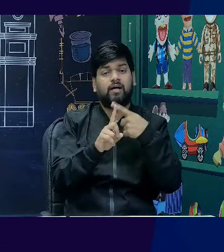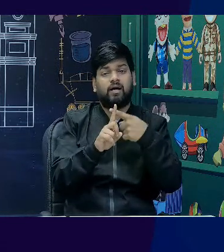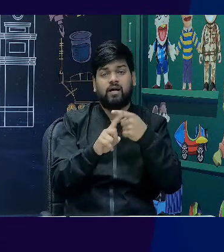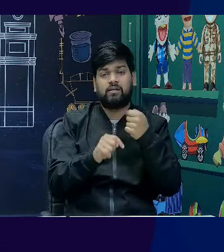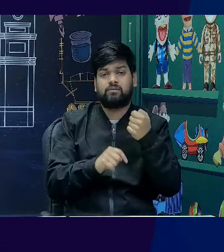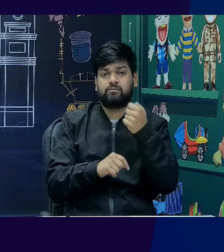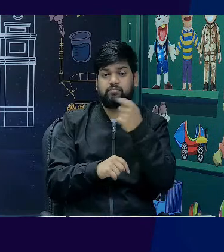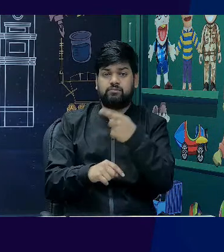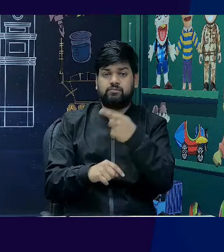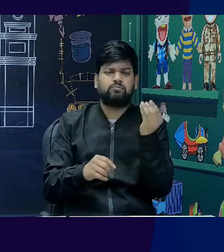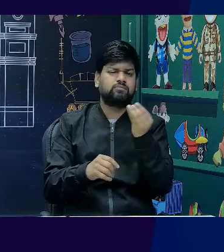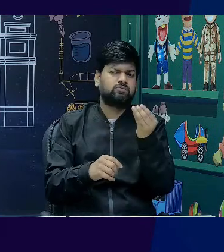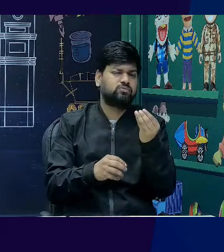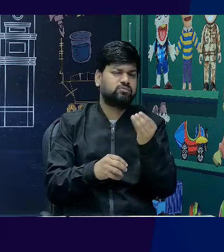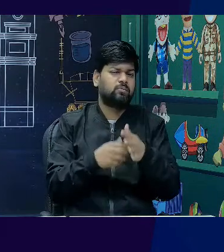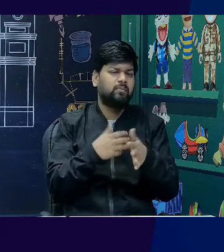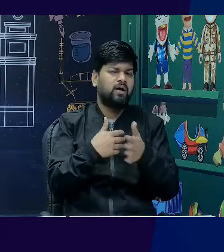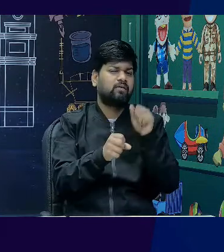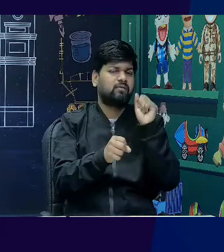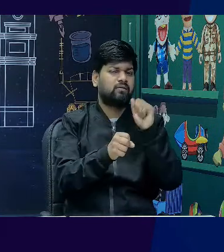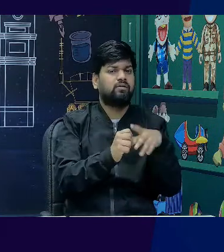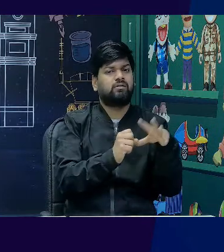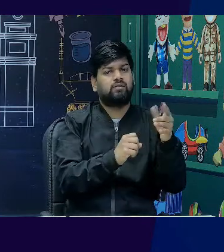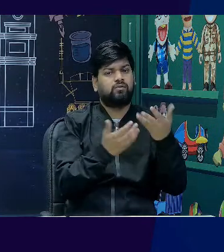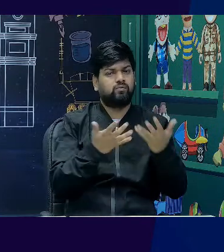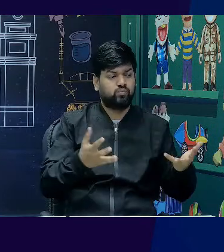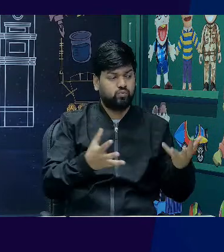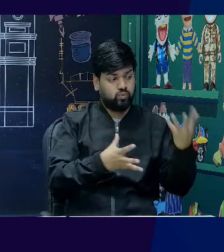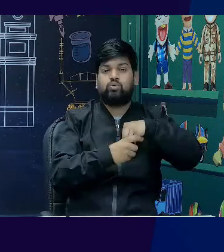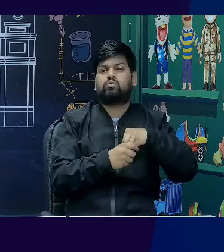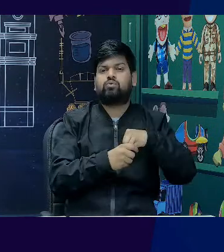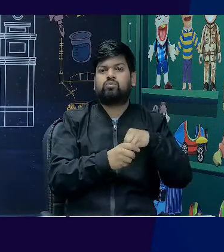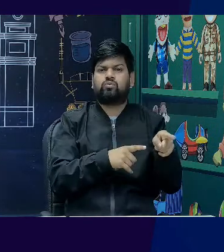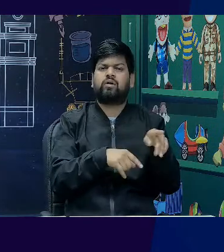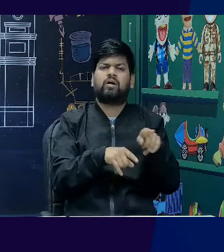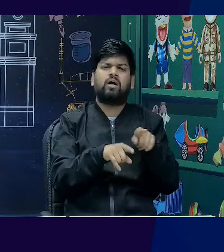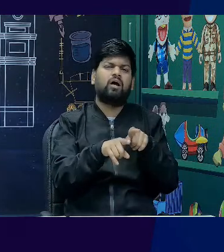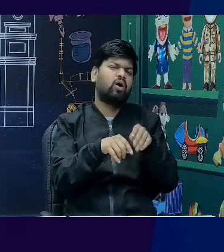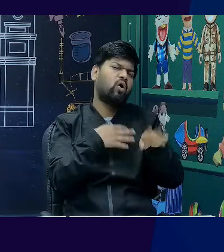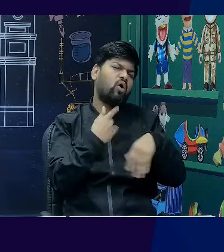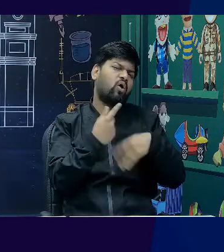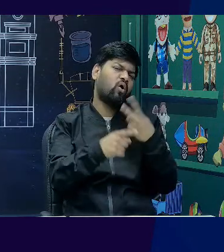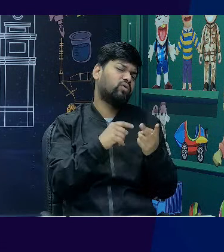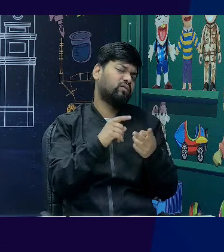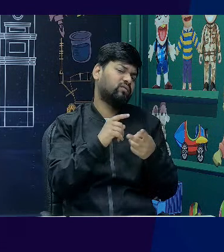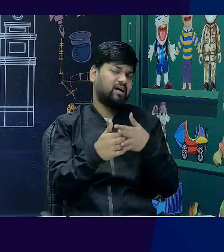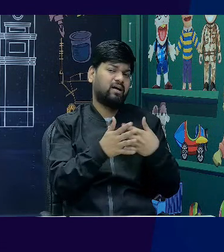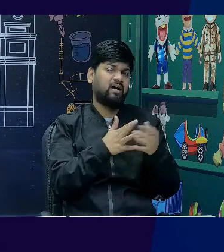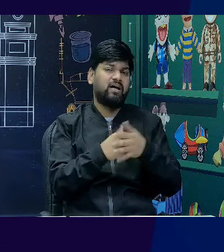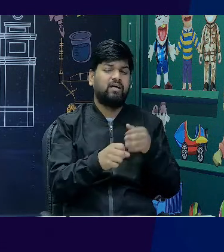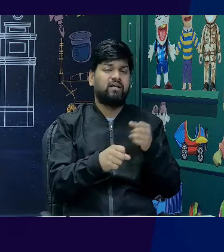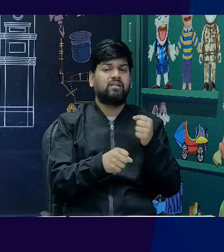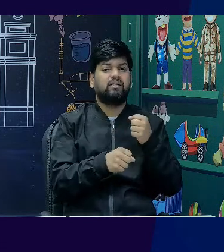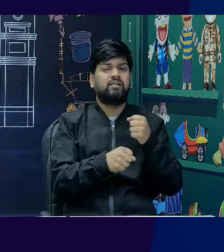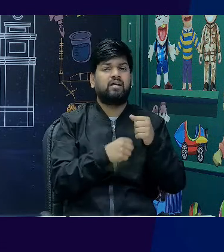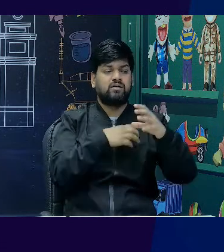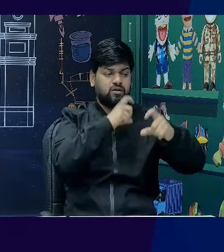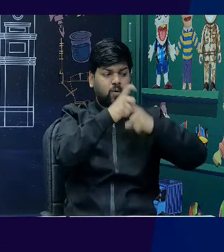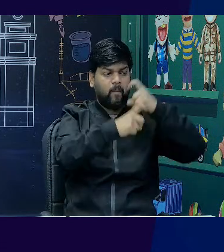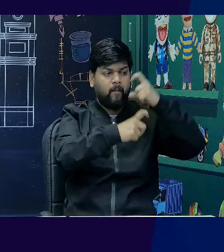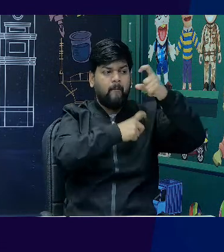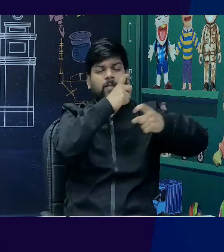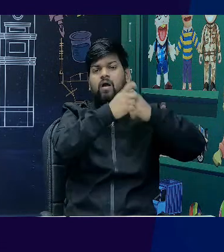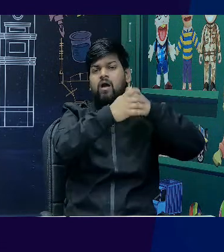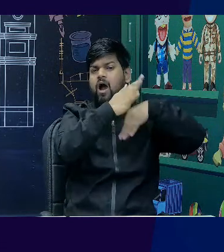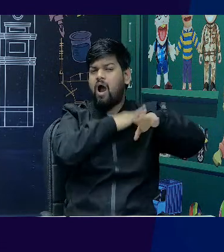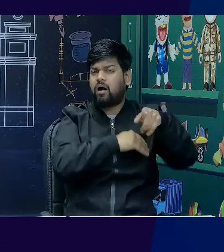कहीं foreign government, foreign country में investment करी है, उसका return क्या आ रहा है, या किसी foreign country को